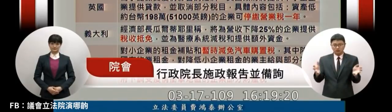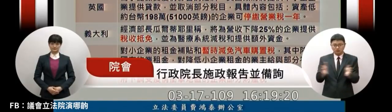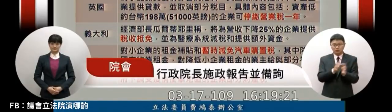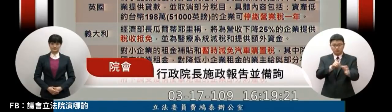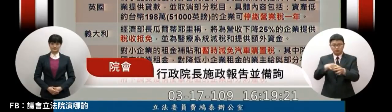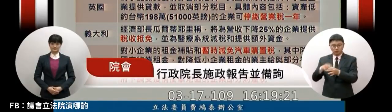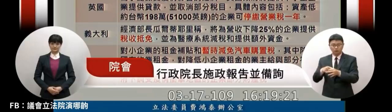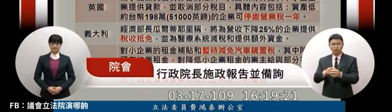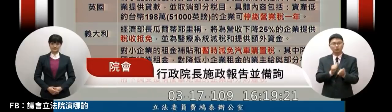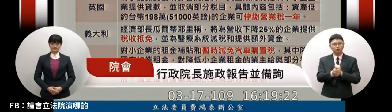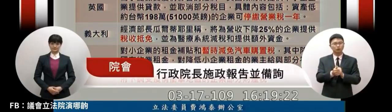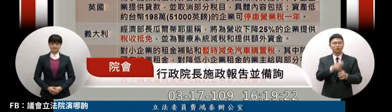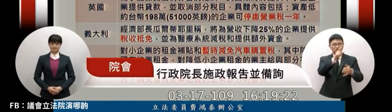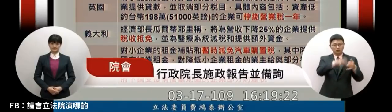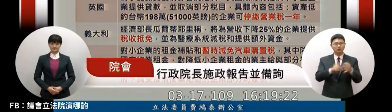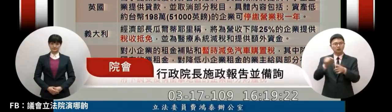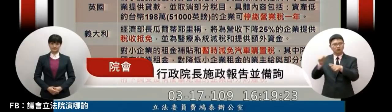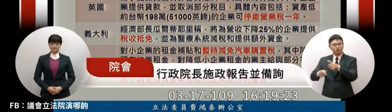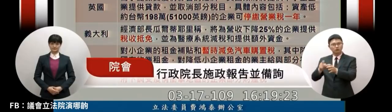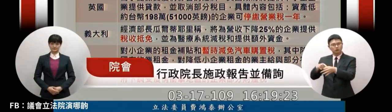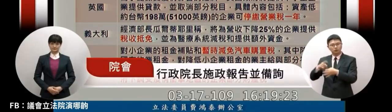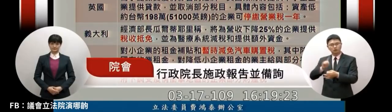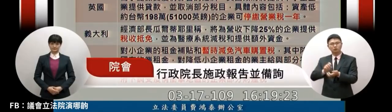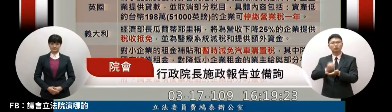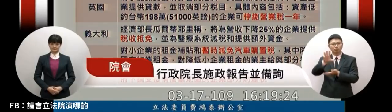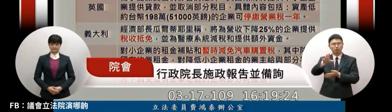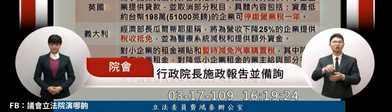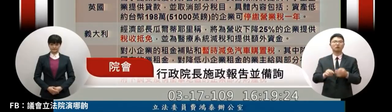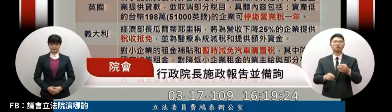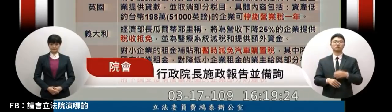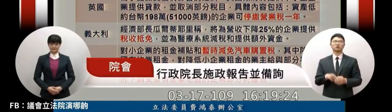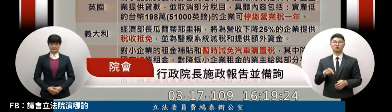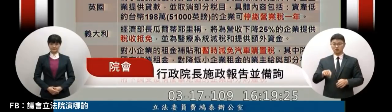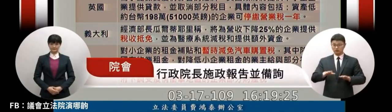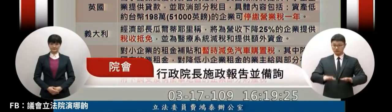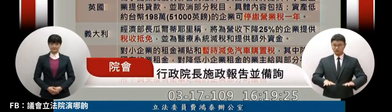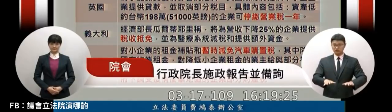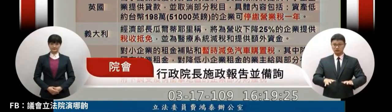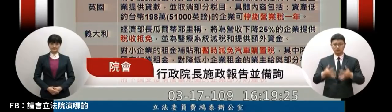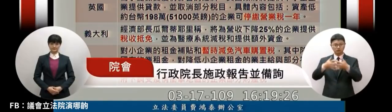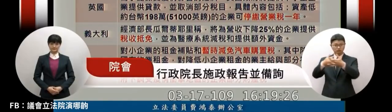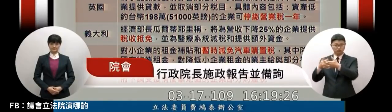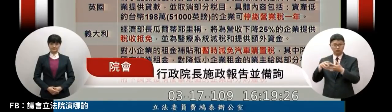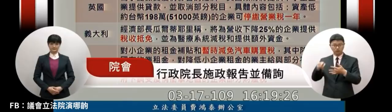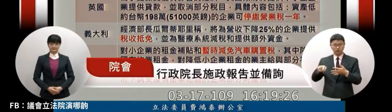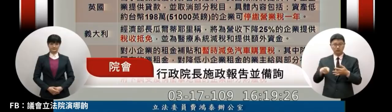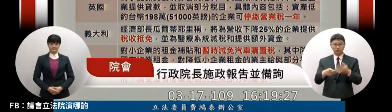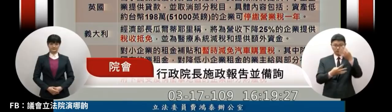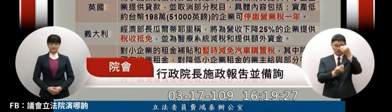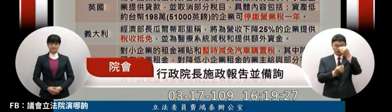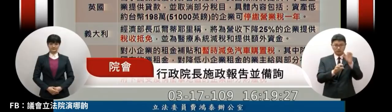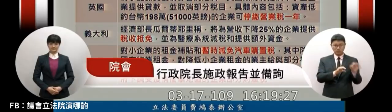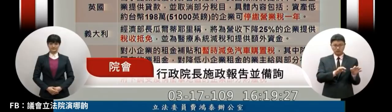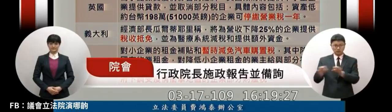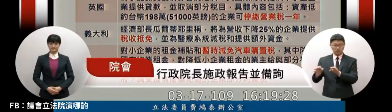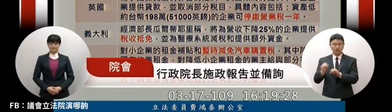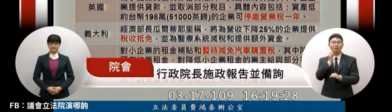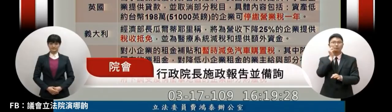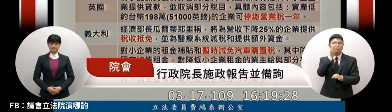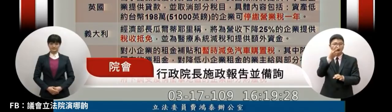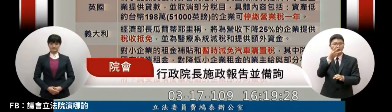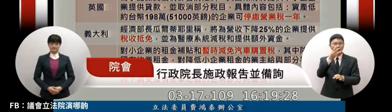所税或个人的综所税，但是它现在要延长